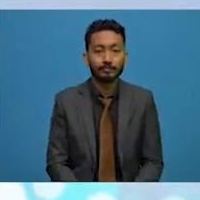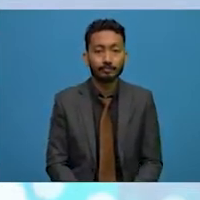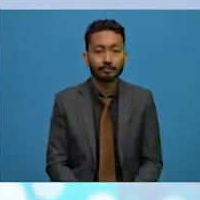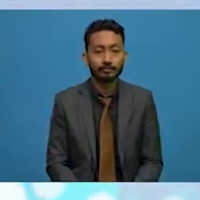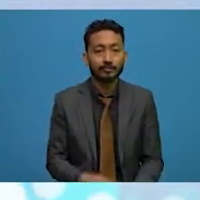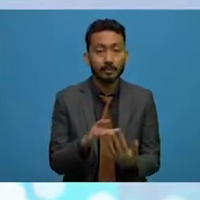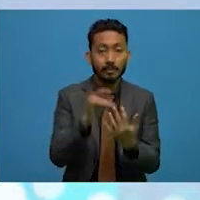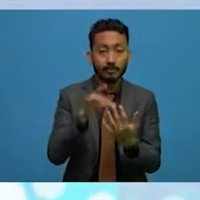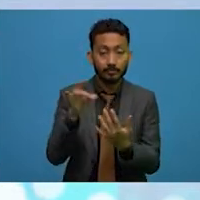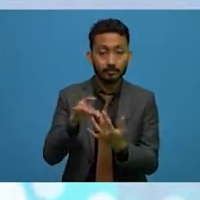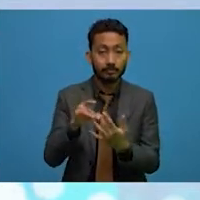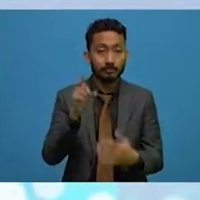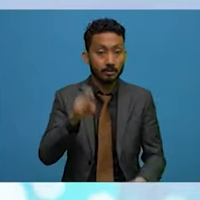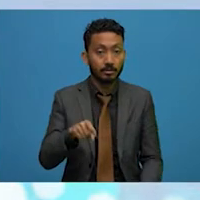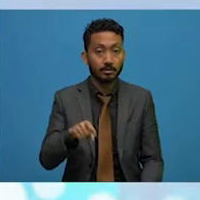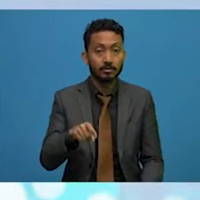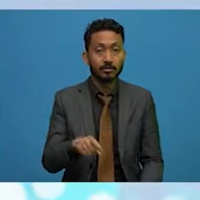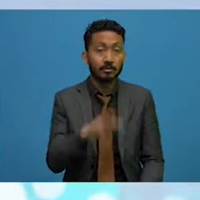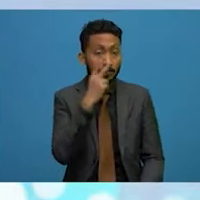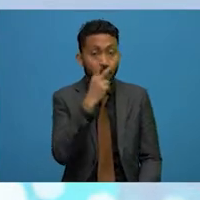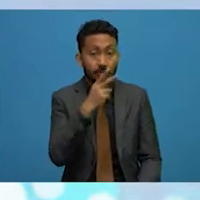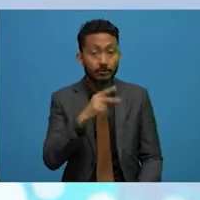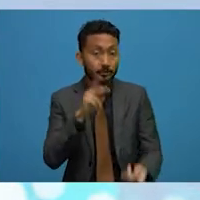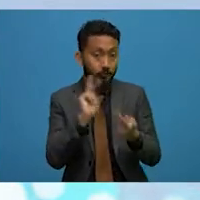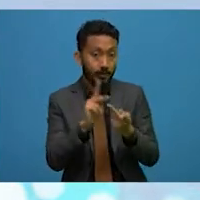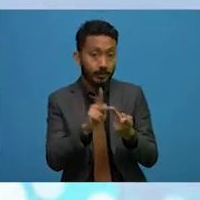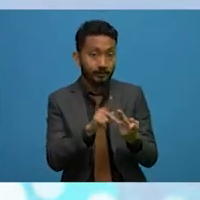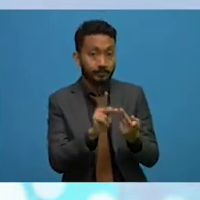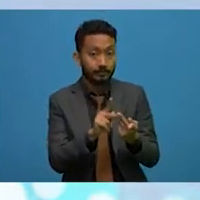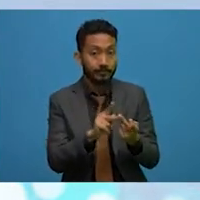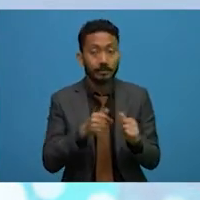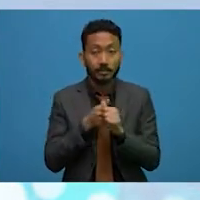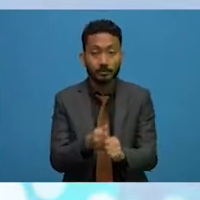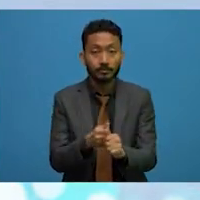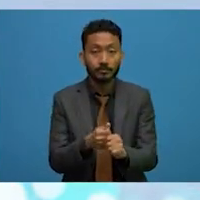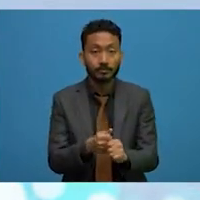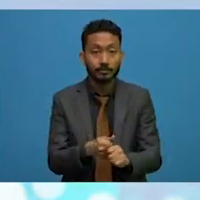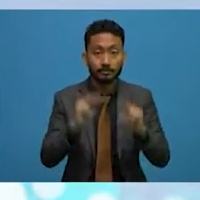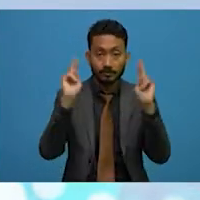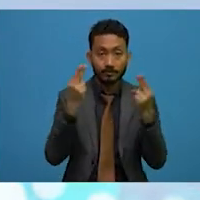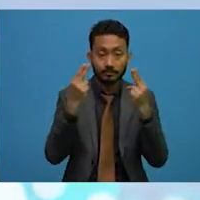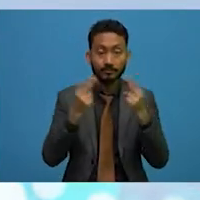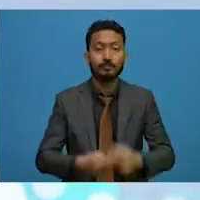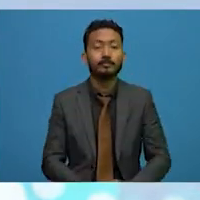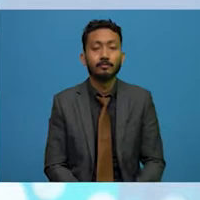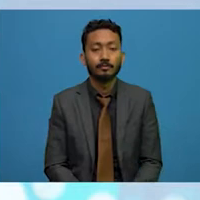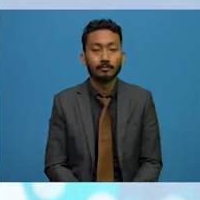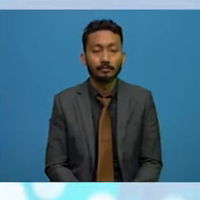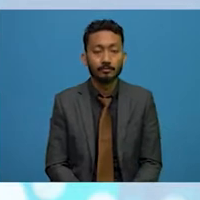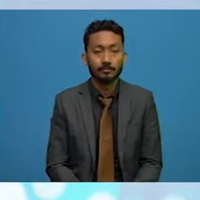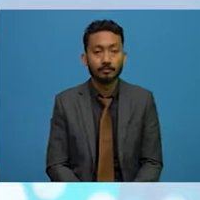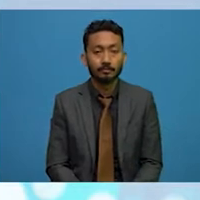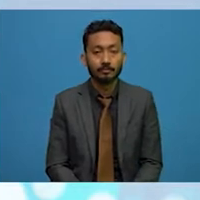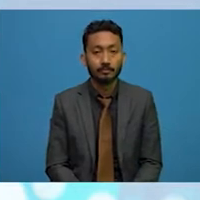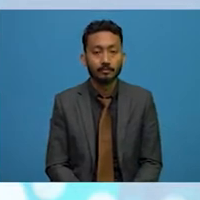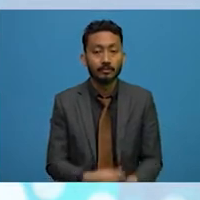pemilihan grafik mestilah mengambil kira kesesuaian mengikut keperluan. Secara tidak langsung,